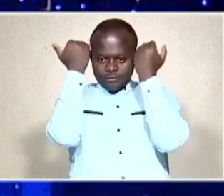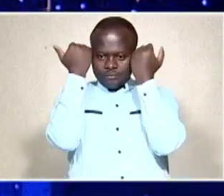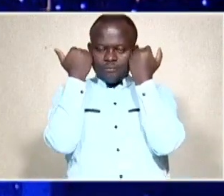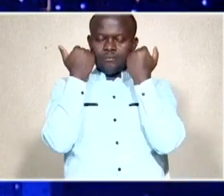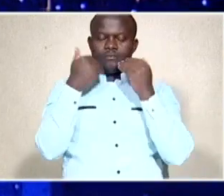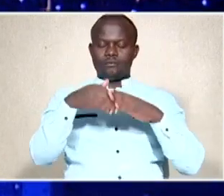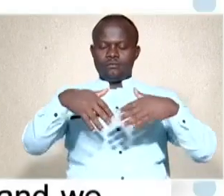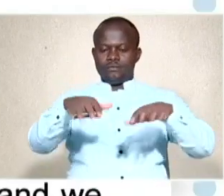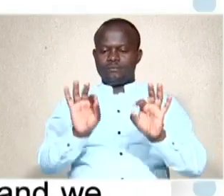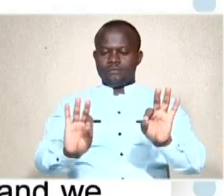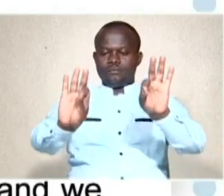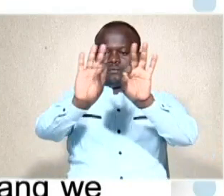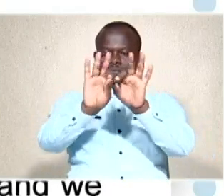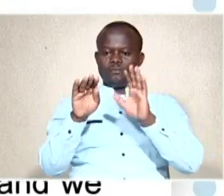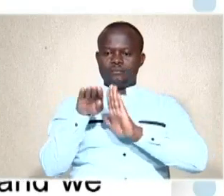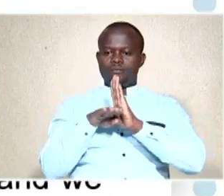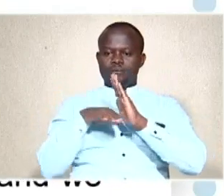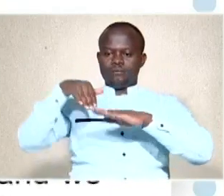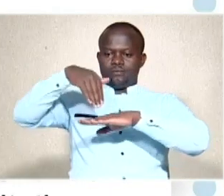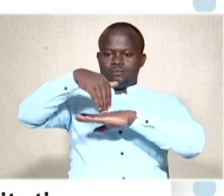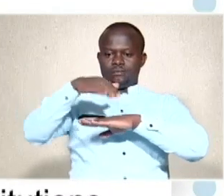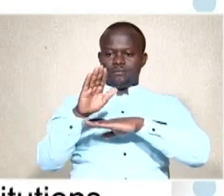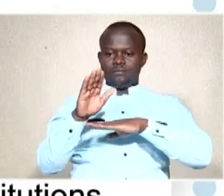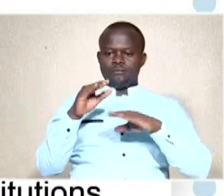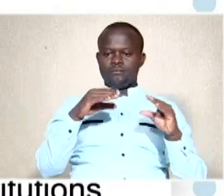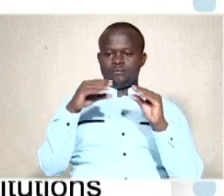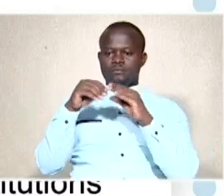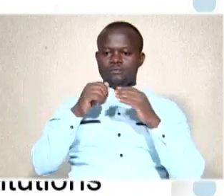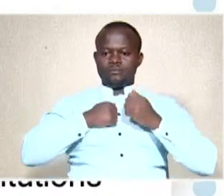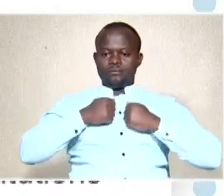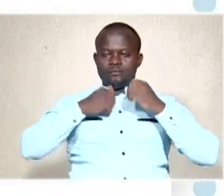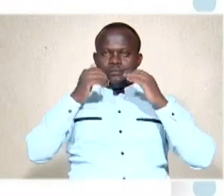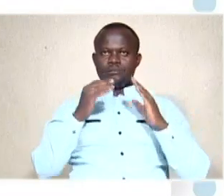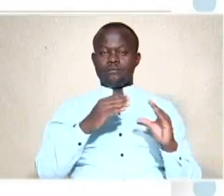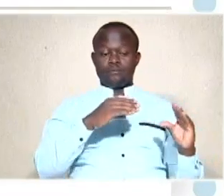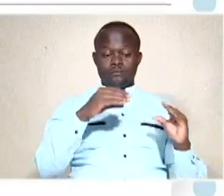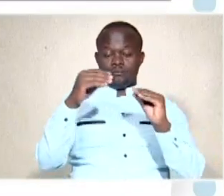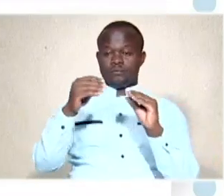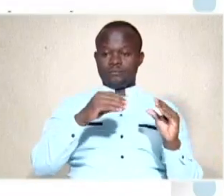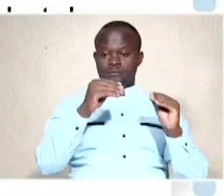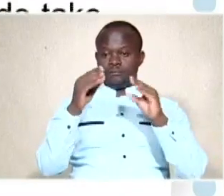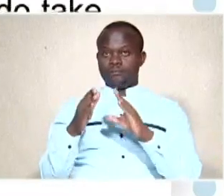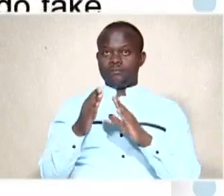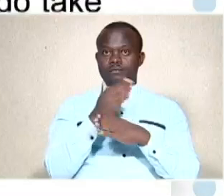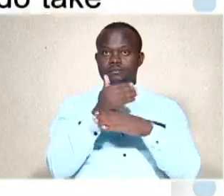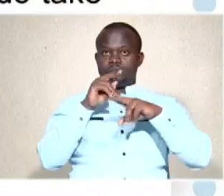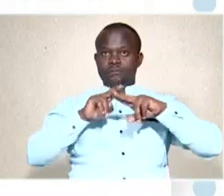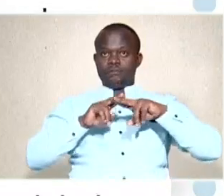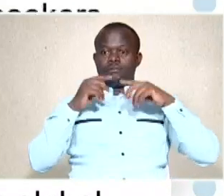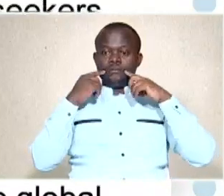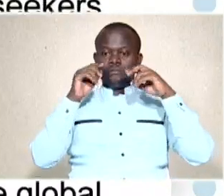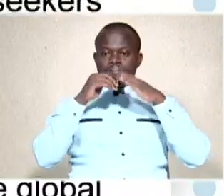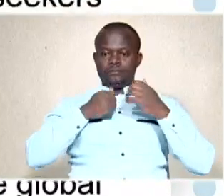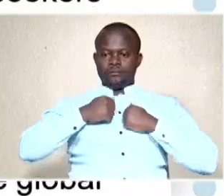gitesha agaciro gahunda yo kohereza abimukira mu Rwanda. Minisitiri w'intebe Rishi Sunak yavuze ko u Rwanda ari